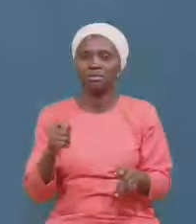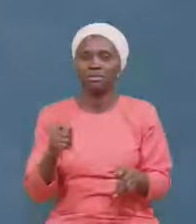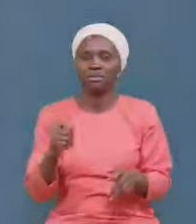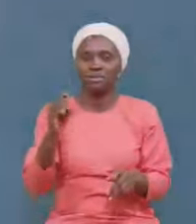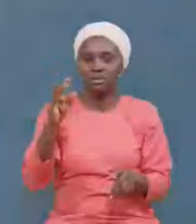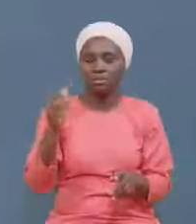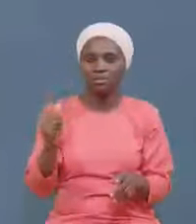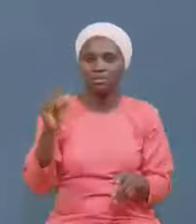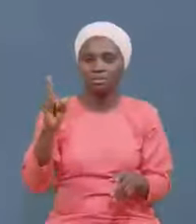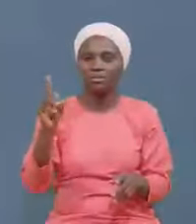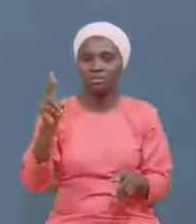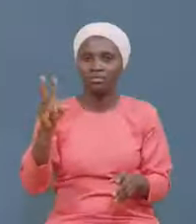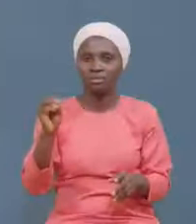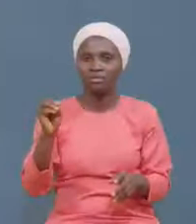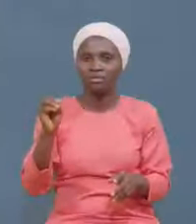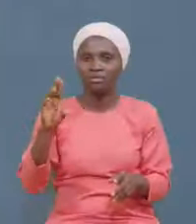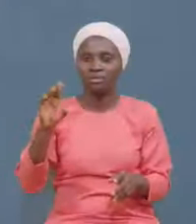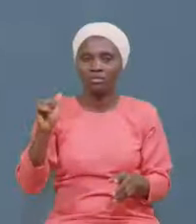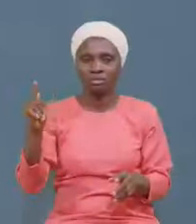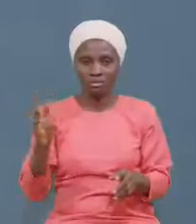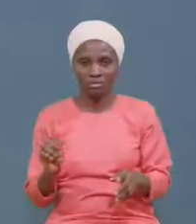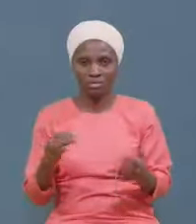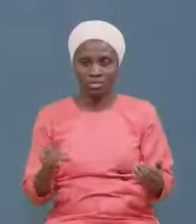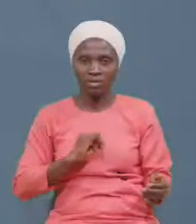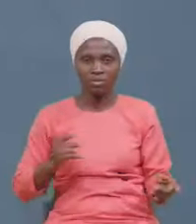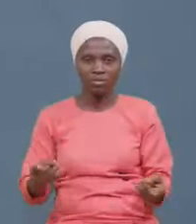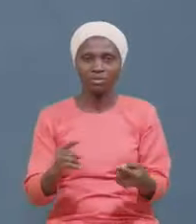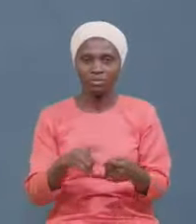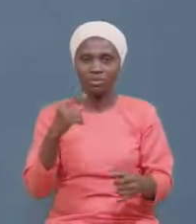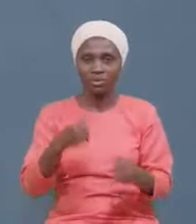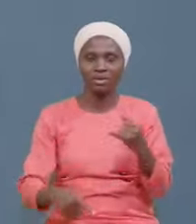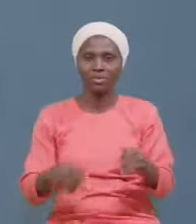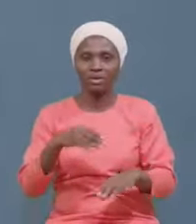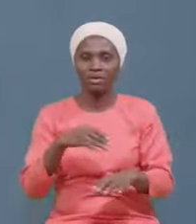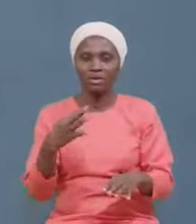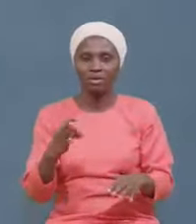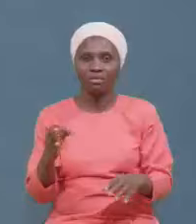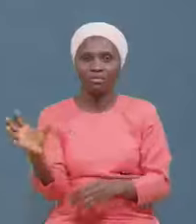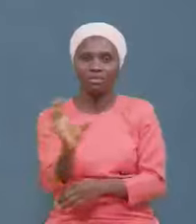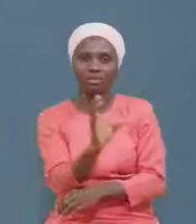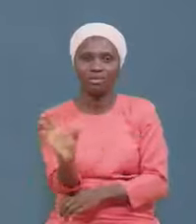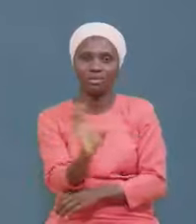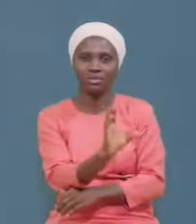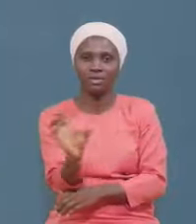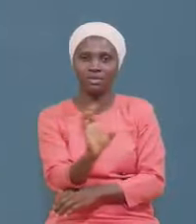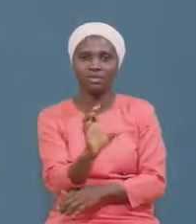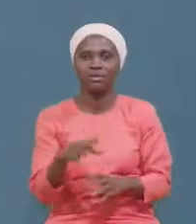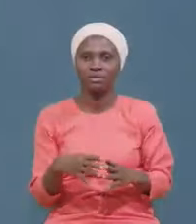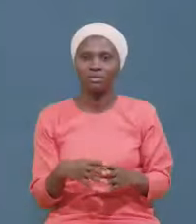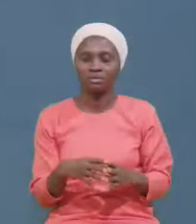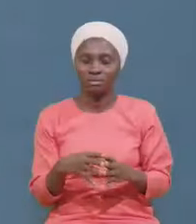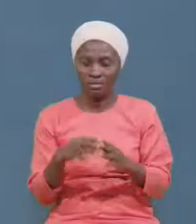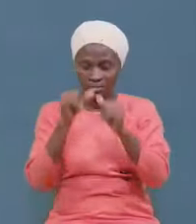come to the S. ఇప్పుడు మనం క్రిస్మస్ ఆఖరి అక్షరం క్రిస్మస్ లో ఆఖరి అక్షరం S దగ్గరికి వస్తే